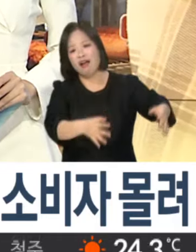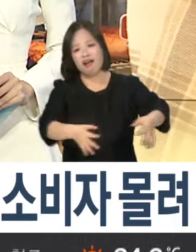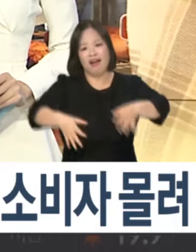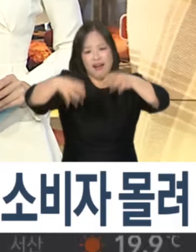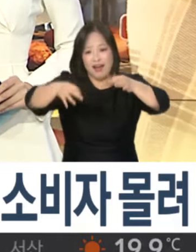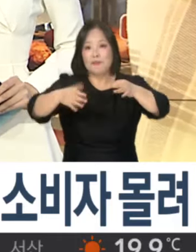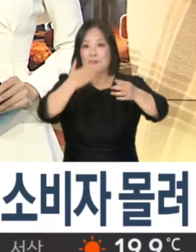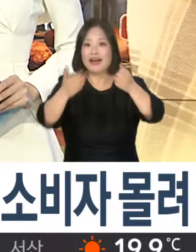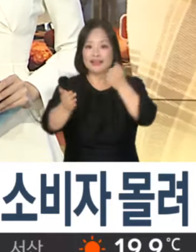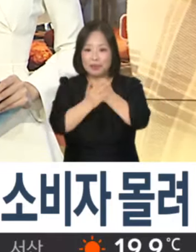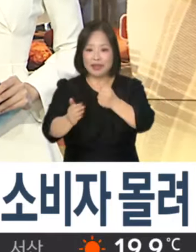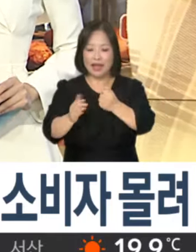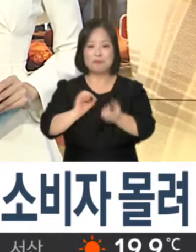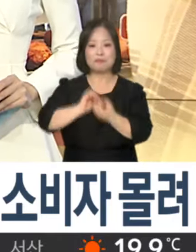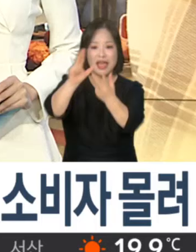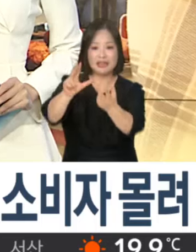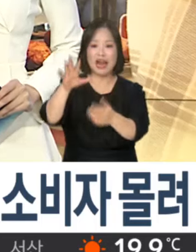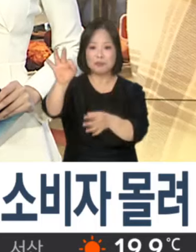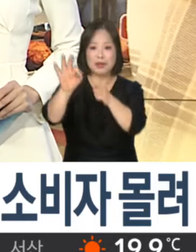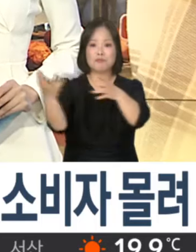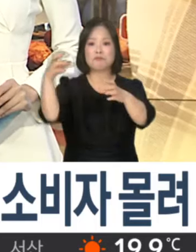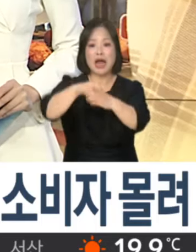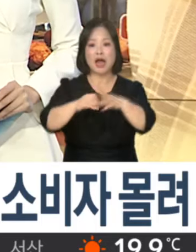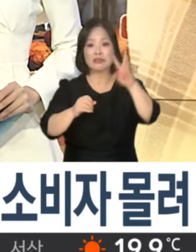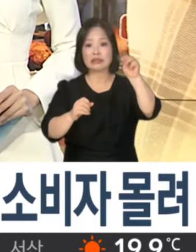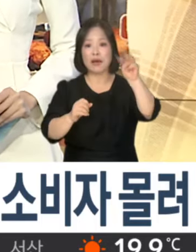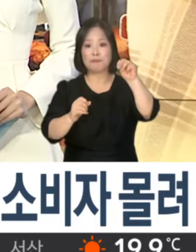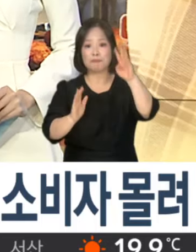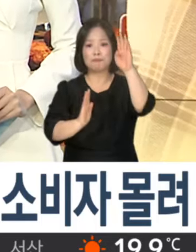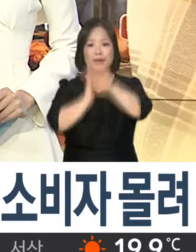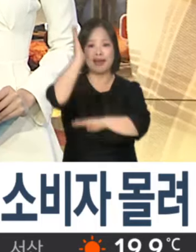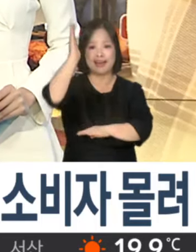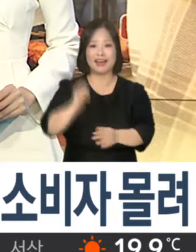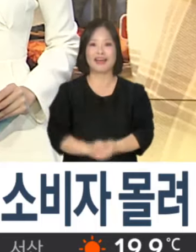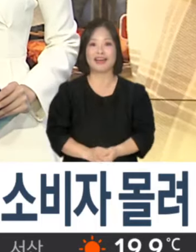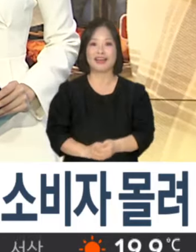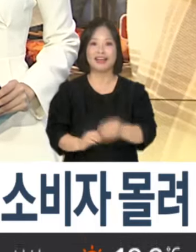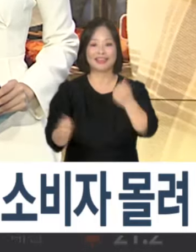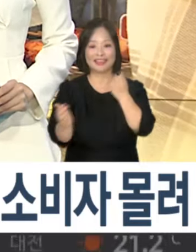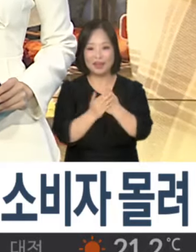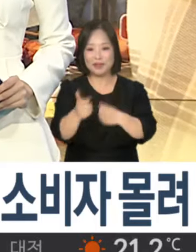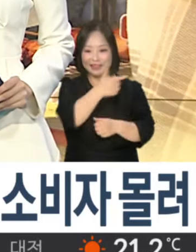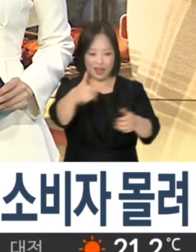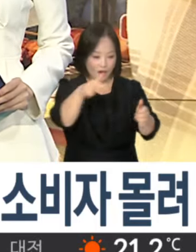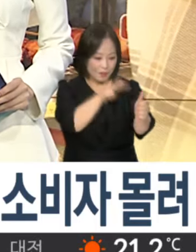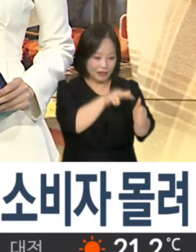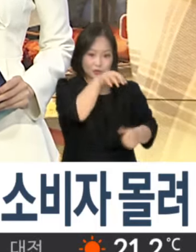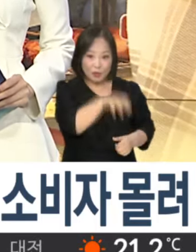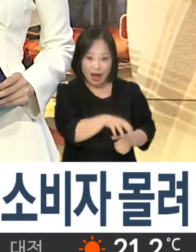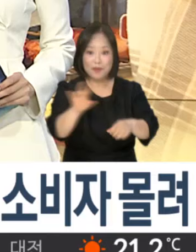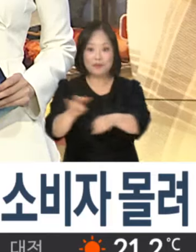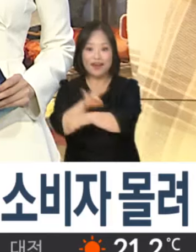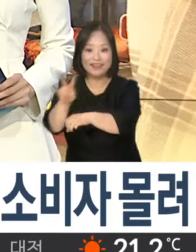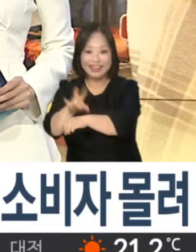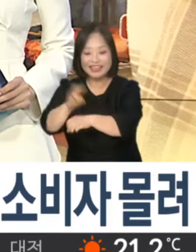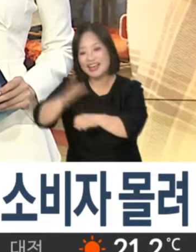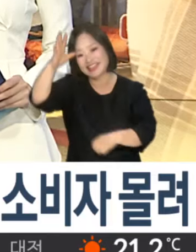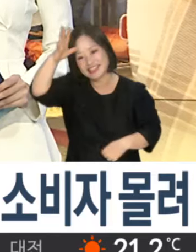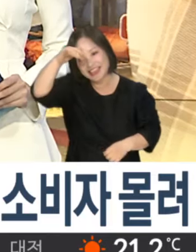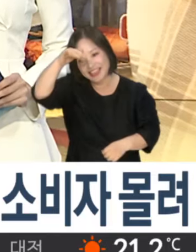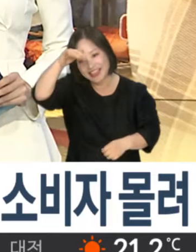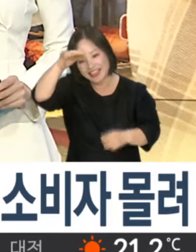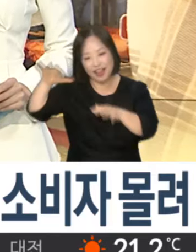나서면서 배달비까지 더하면 3만 원이 넘기 때문입니다. 네, 그래서일까요? 대형마트와 편의점 치킨으로